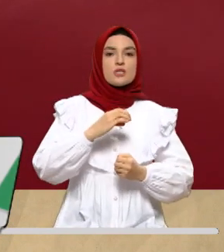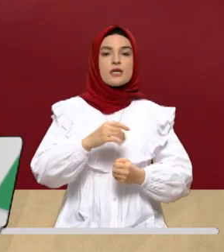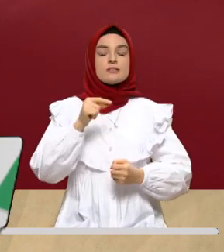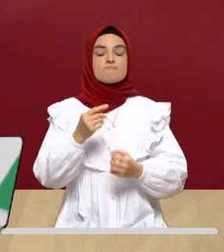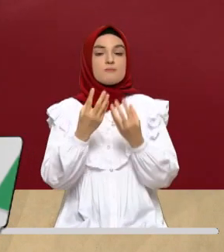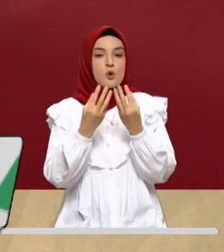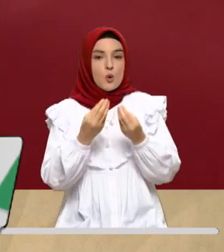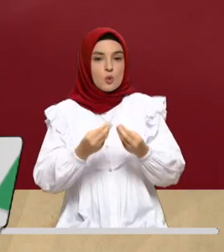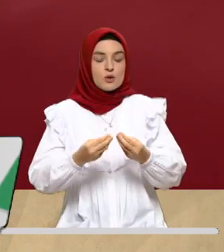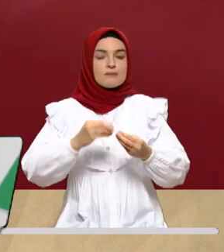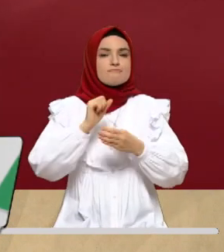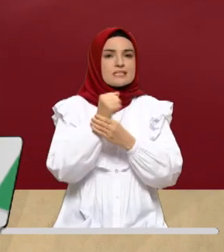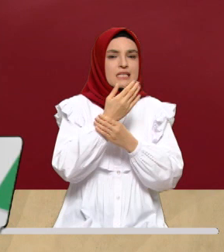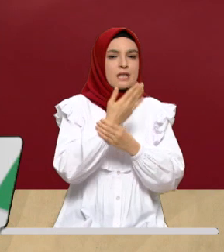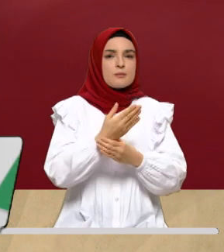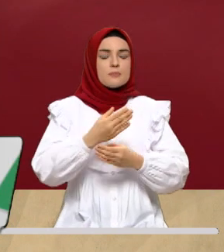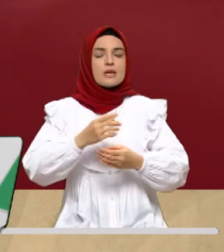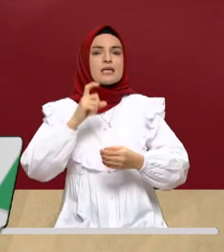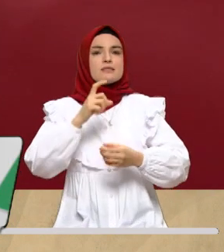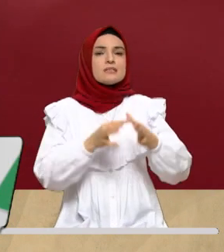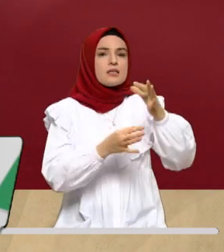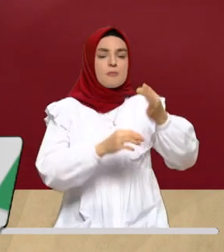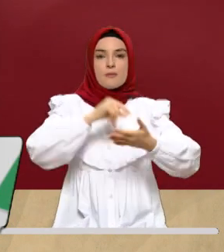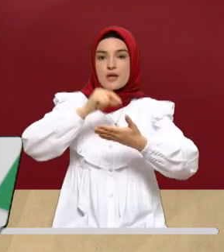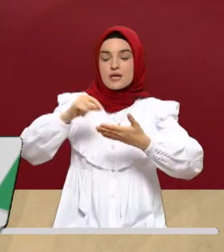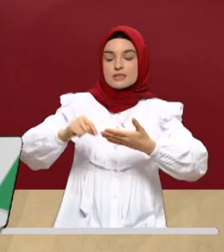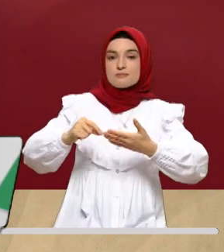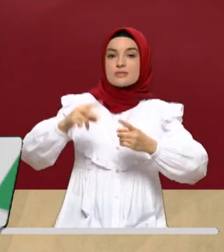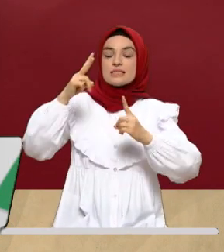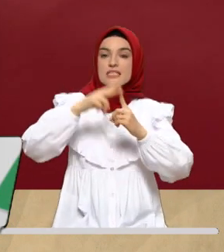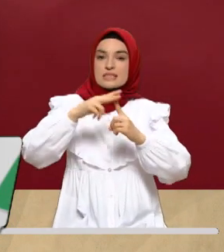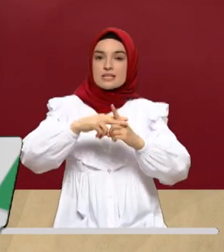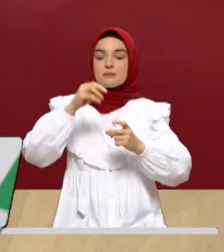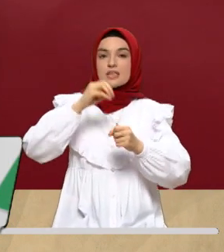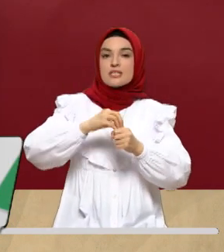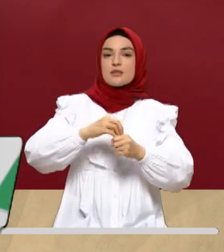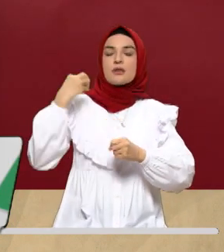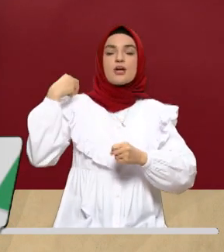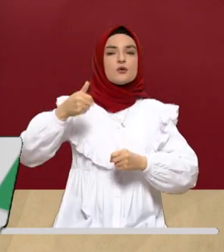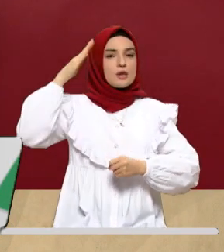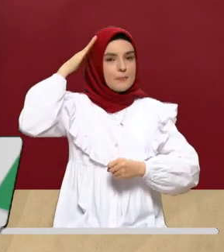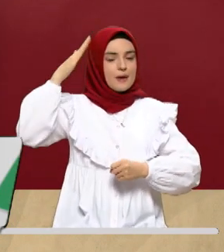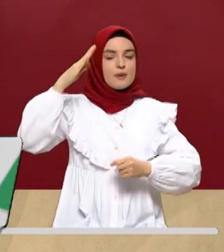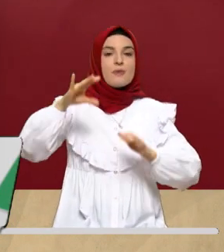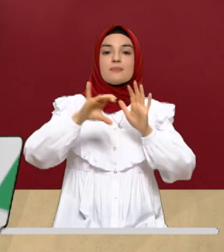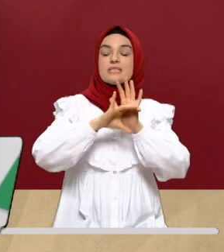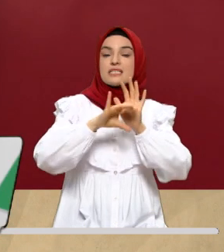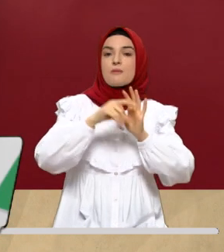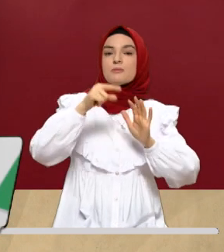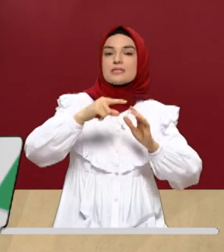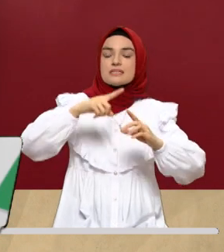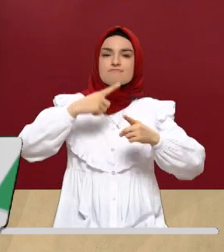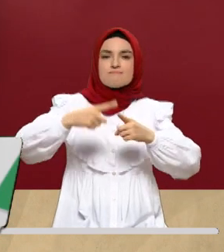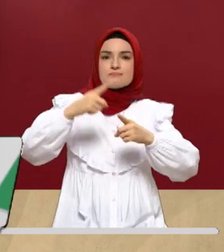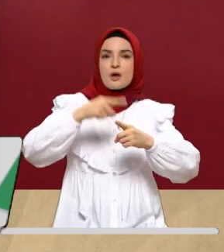Mimarları, Cemal Kutay'ın kaleme aldığı kitabımızın çekilişine katılmak için Yeni Güne Merhaba TV Instagram hesabımızda paylaştığımız son postumuzun